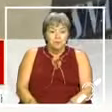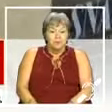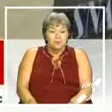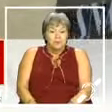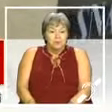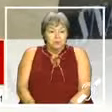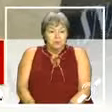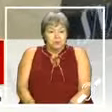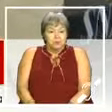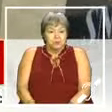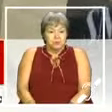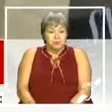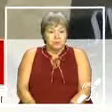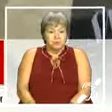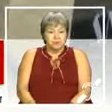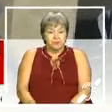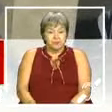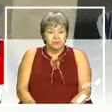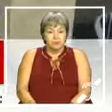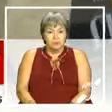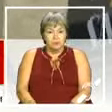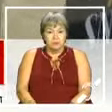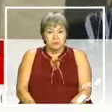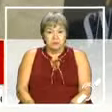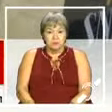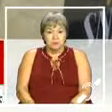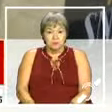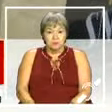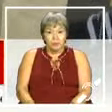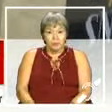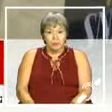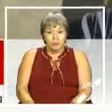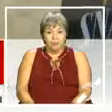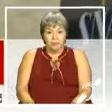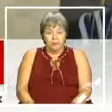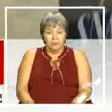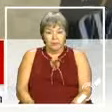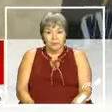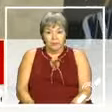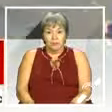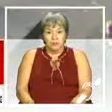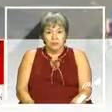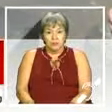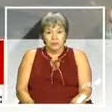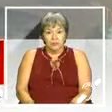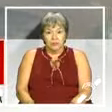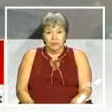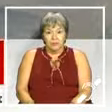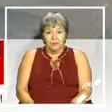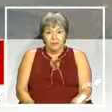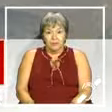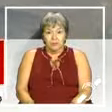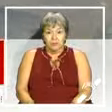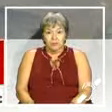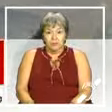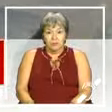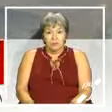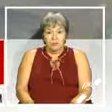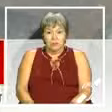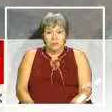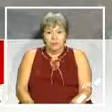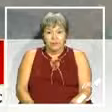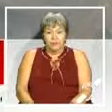cijel dan ovdje stojim, mislim, ono, dobro nekada se osunčate, ali ne prija baš. Strašno je, vruće, vrlo